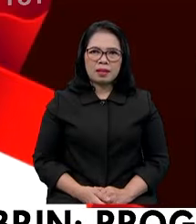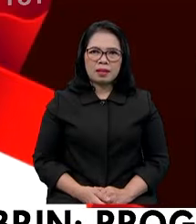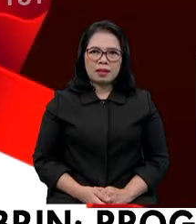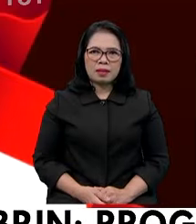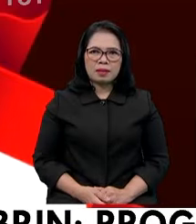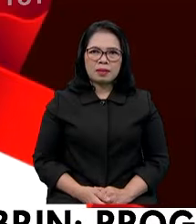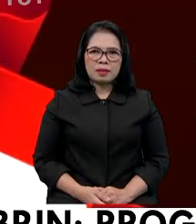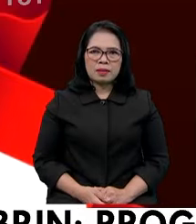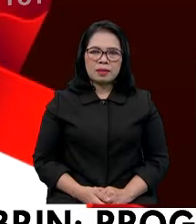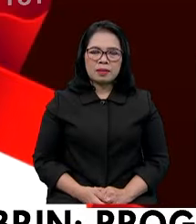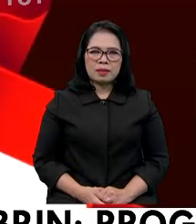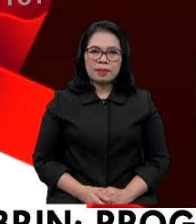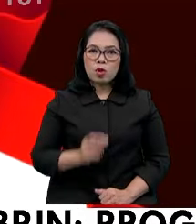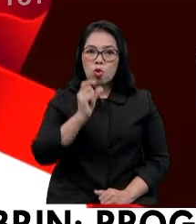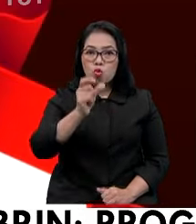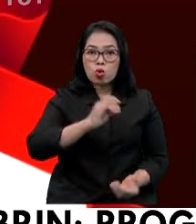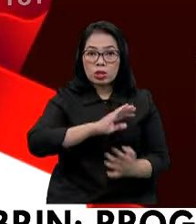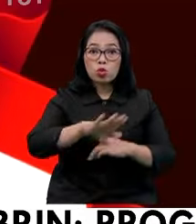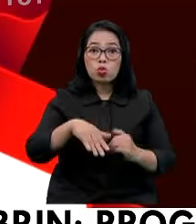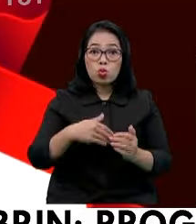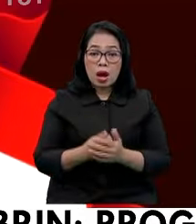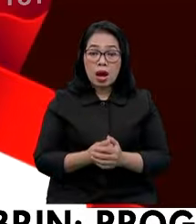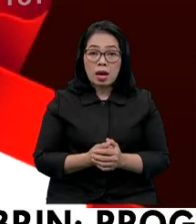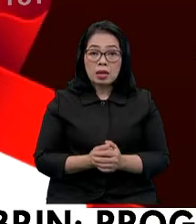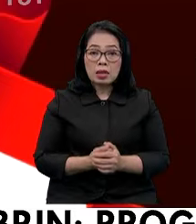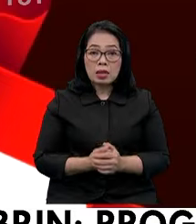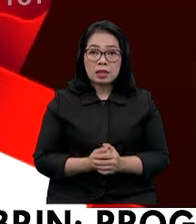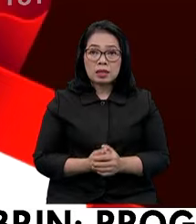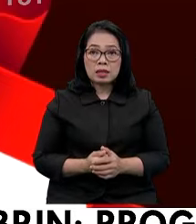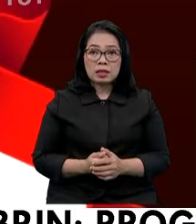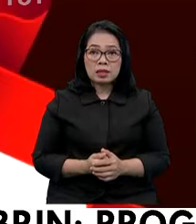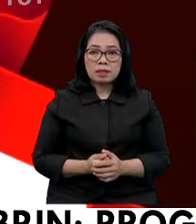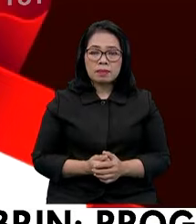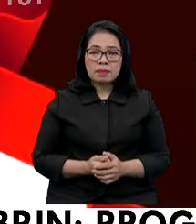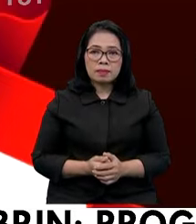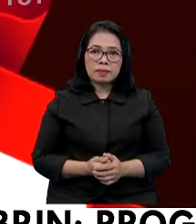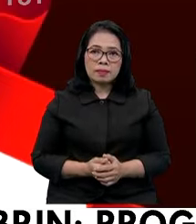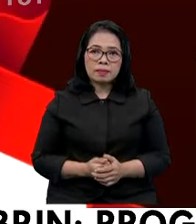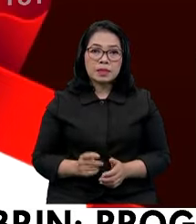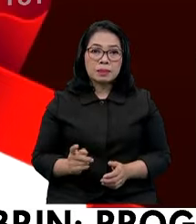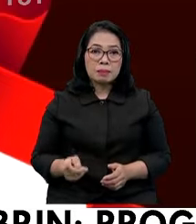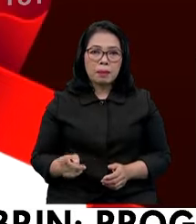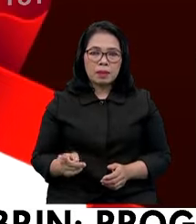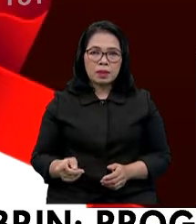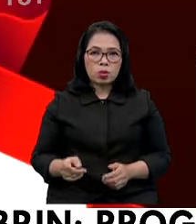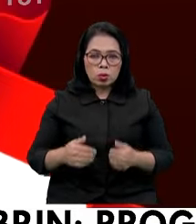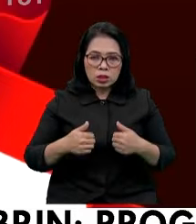untuk untuk keseluruhan karena itu apa itu eh